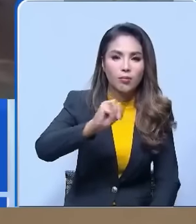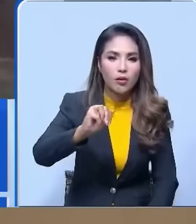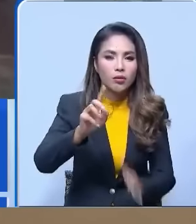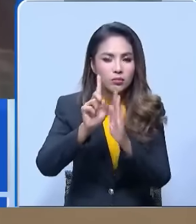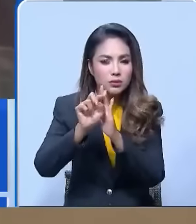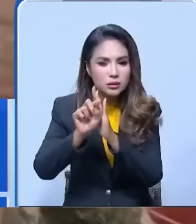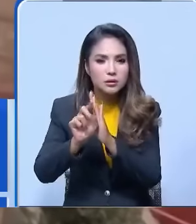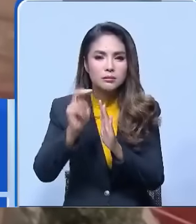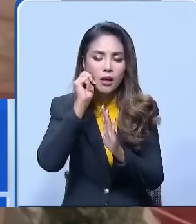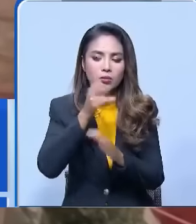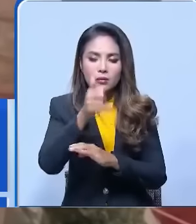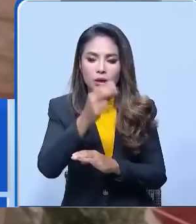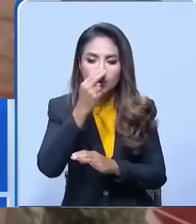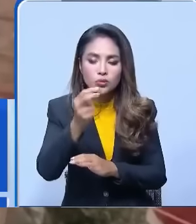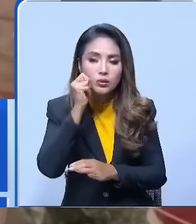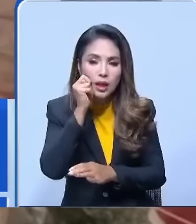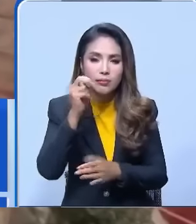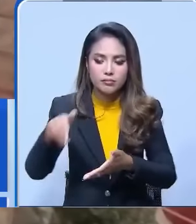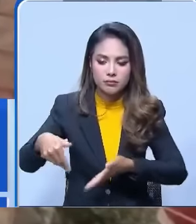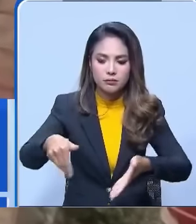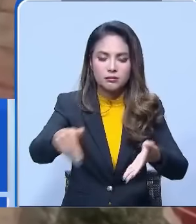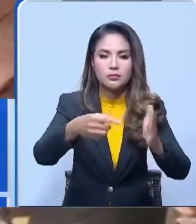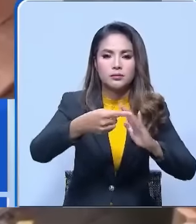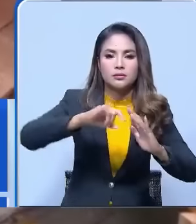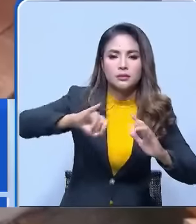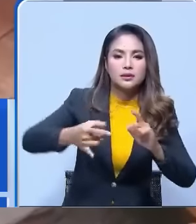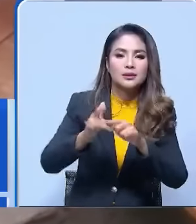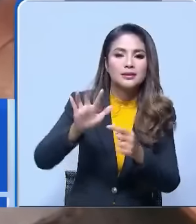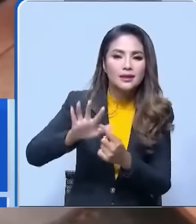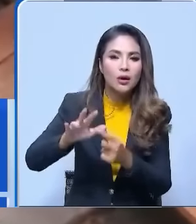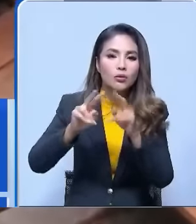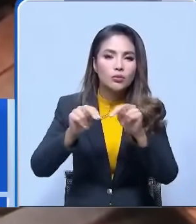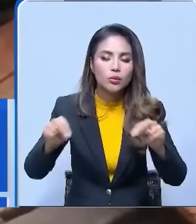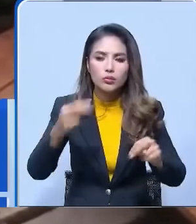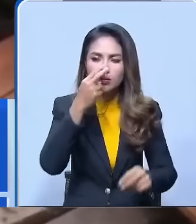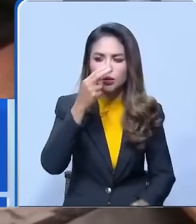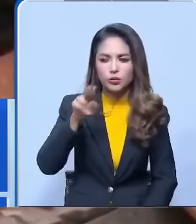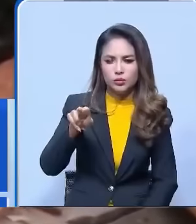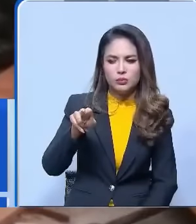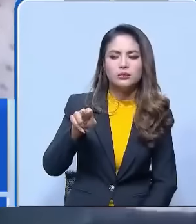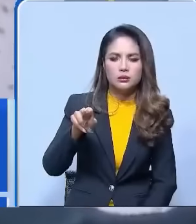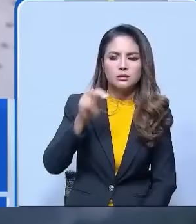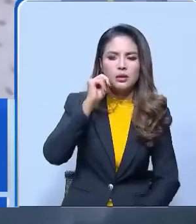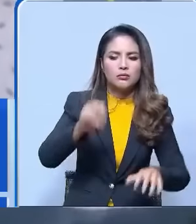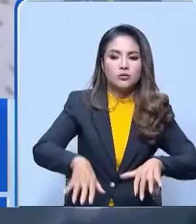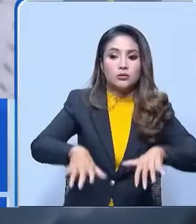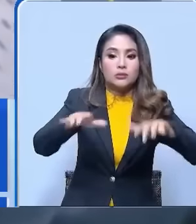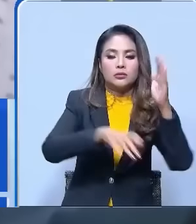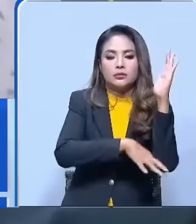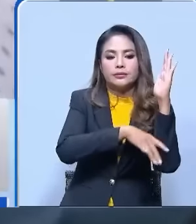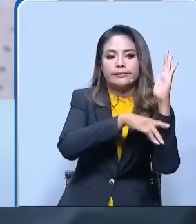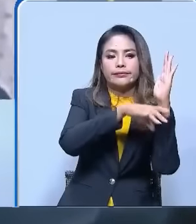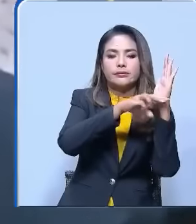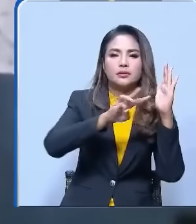น้ำนะคะแม่น้ำเจ้าพระยาบริเวณหอนาฬิกาท่าน้ำนนทบุรีพบว่าระดับน้ำสูงขึ้น2เมตรเคราะห์ดีที่ชาวบ้านเนี่ยเ